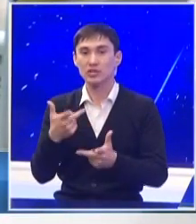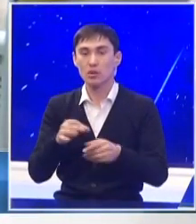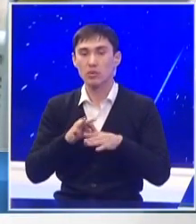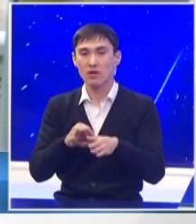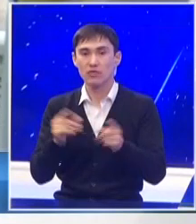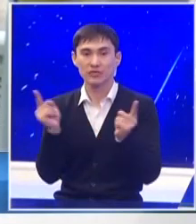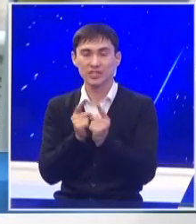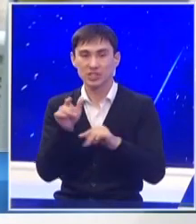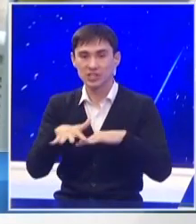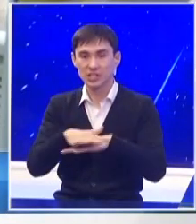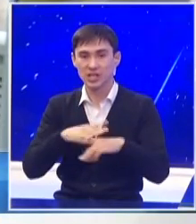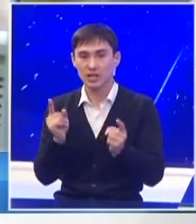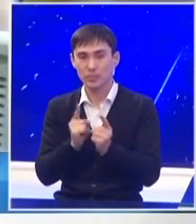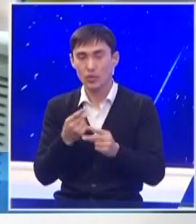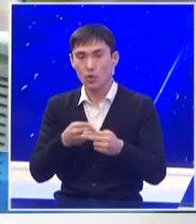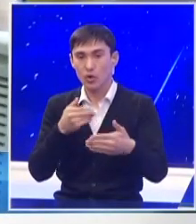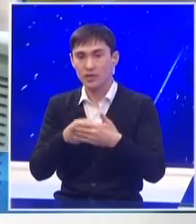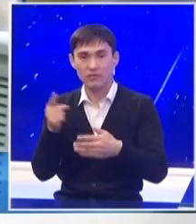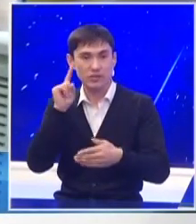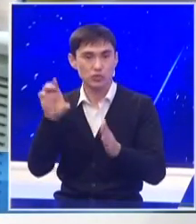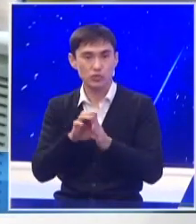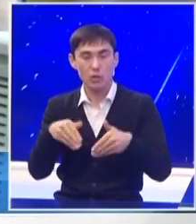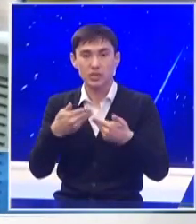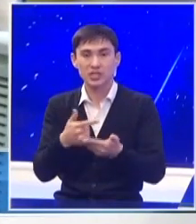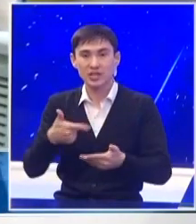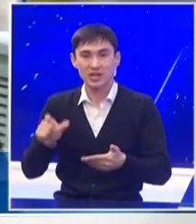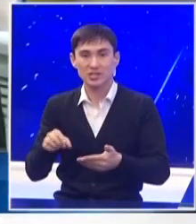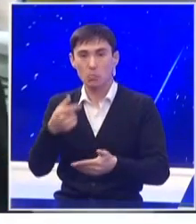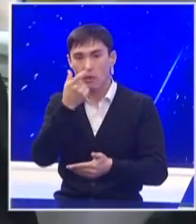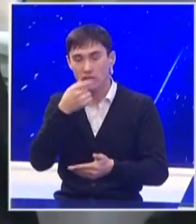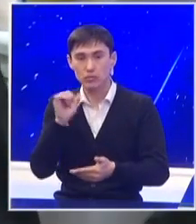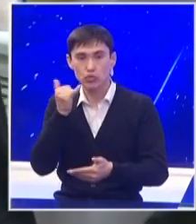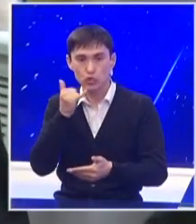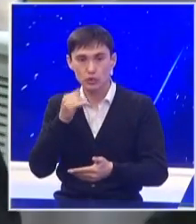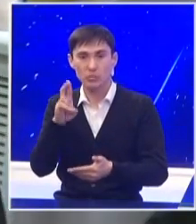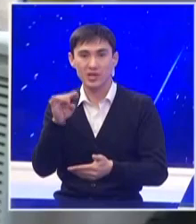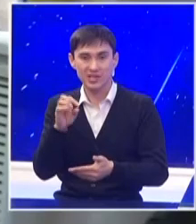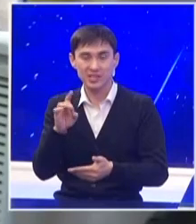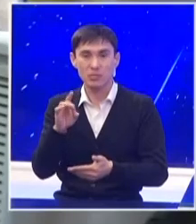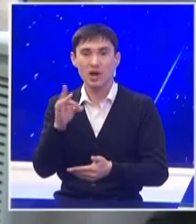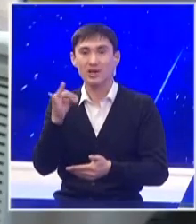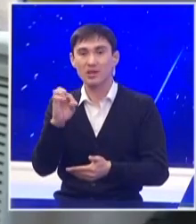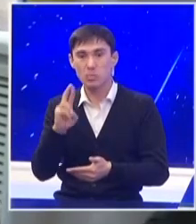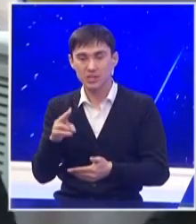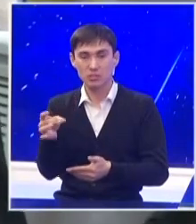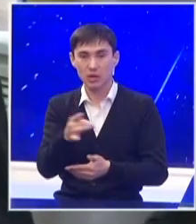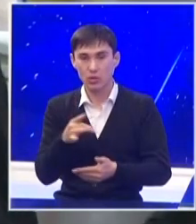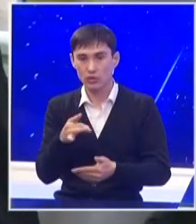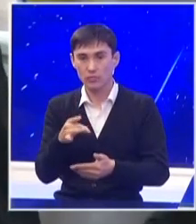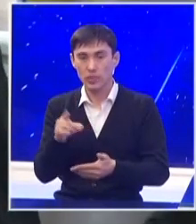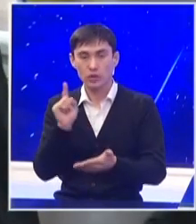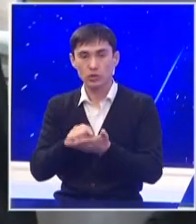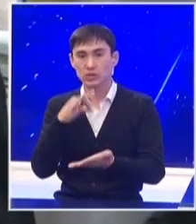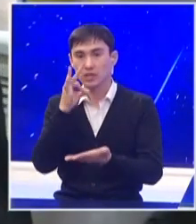проводим встречи с населением. До этого выслушали обращения граждан в Панфиловском, Уйгурском, Кигенском и Рейнбекском районах.